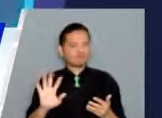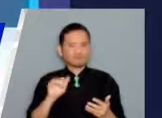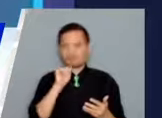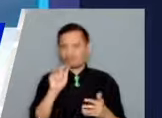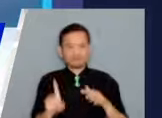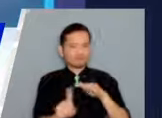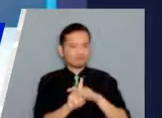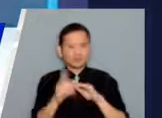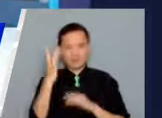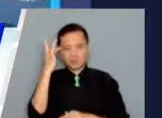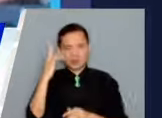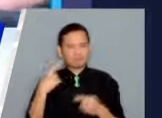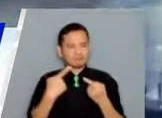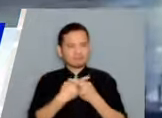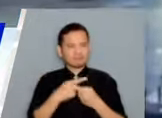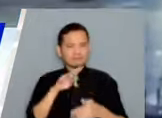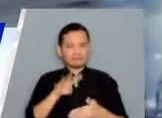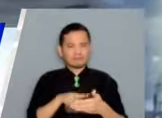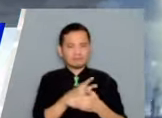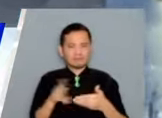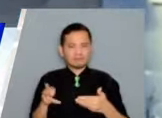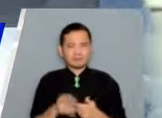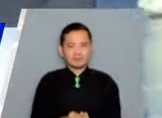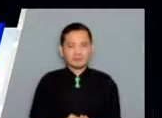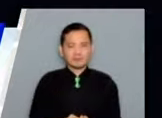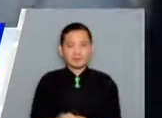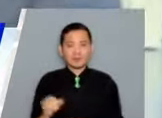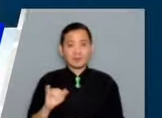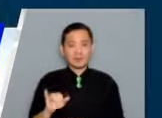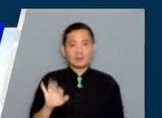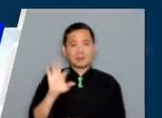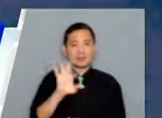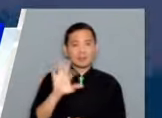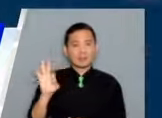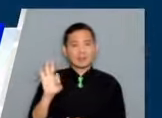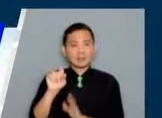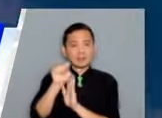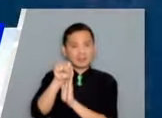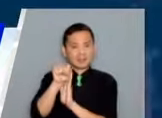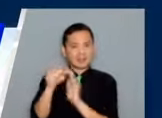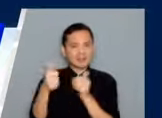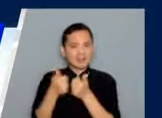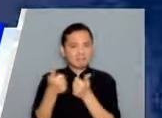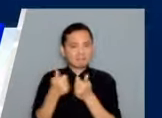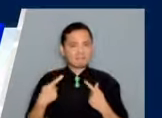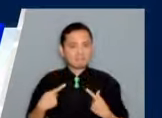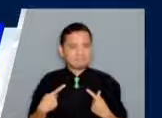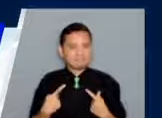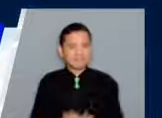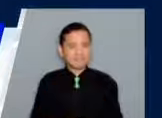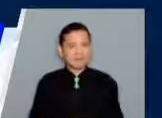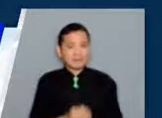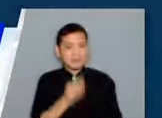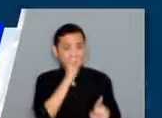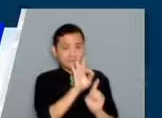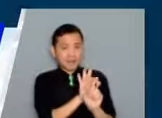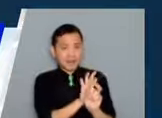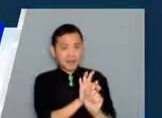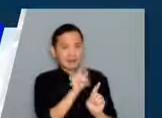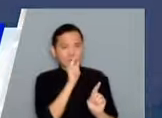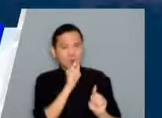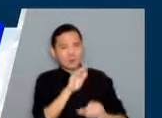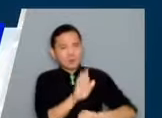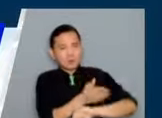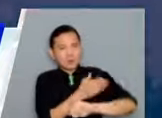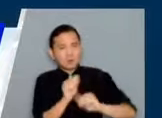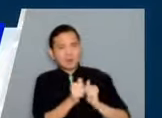performances, kumasa rin sa 99-second relay game ang BTOB. Ang fans masayang nakising along sa K-pop idols. Bit-bit